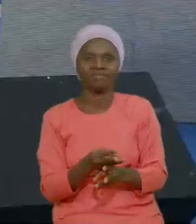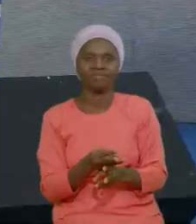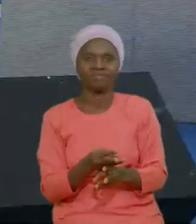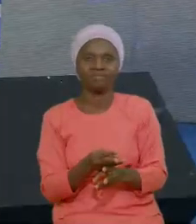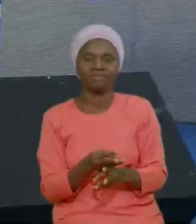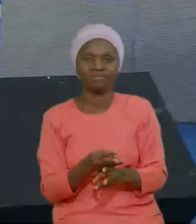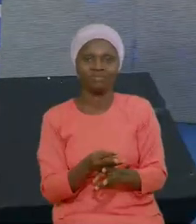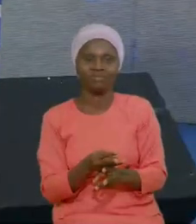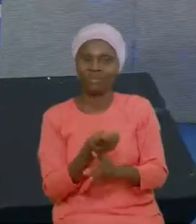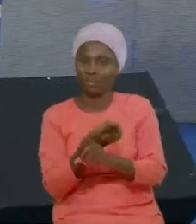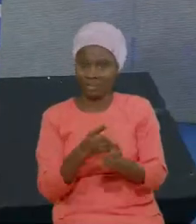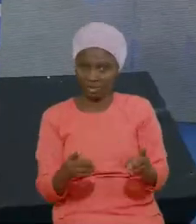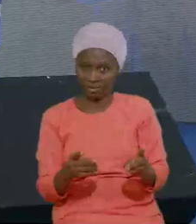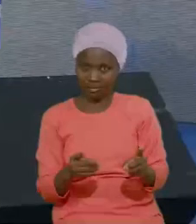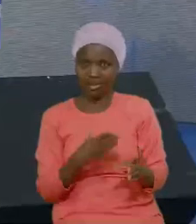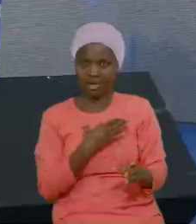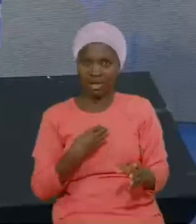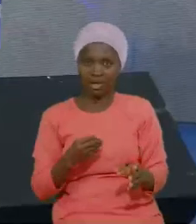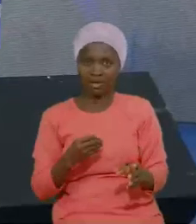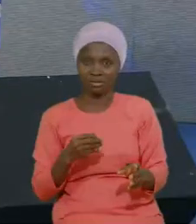serez prêt à changer le monde.